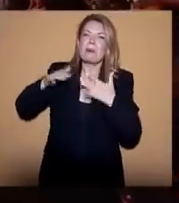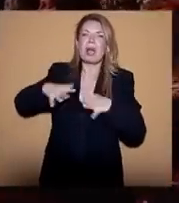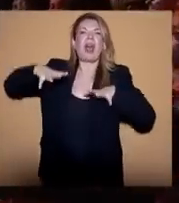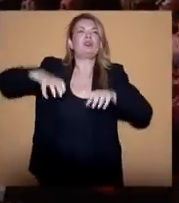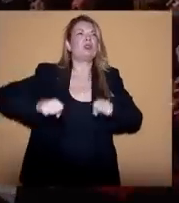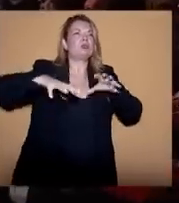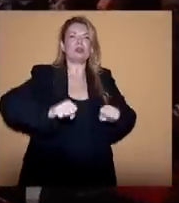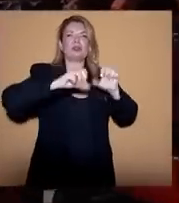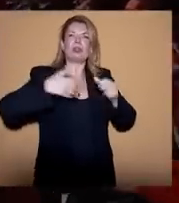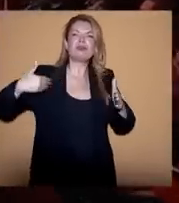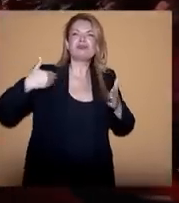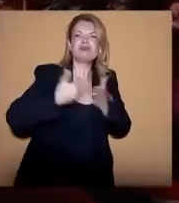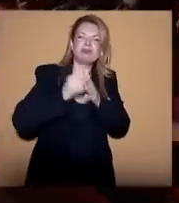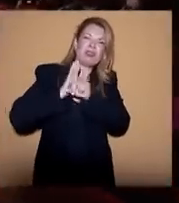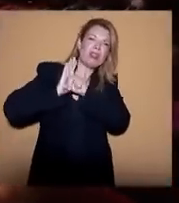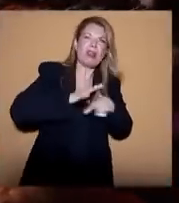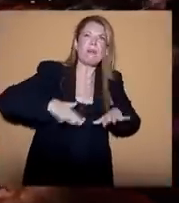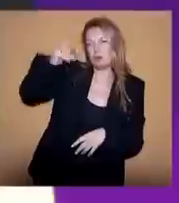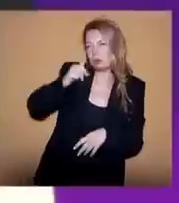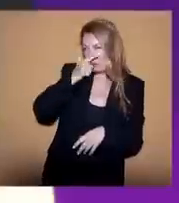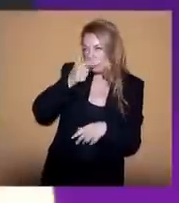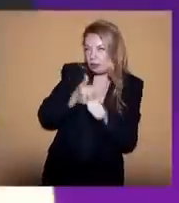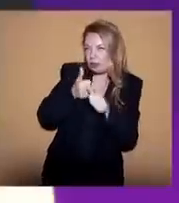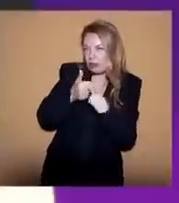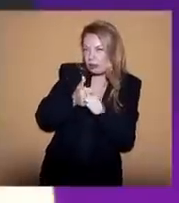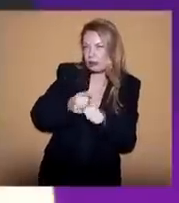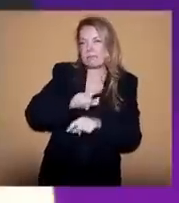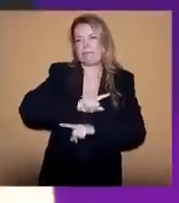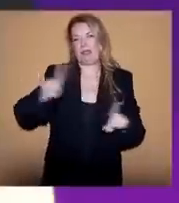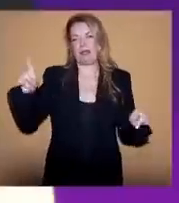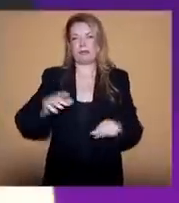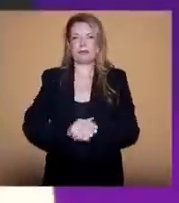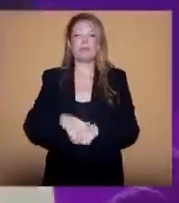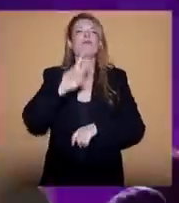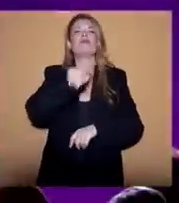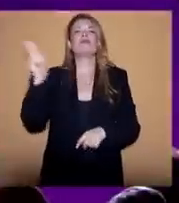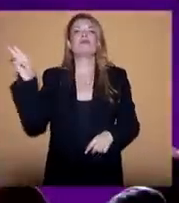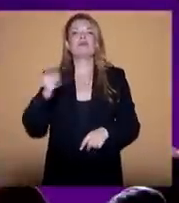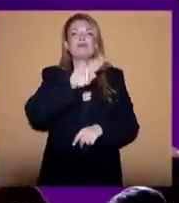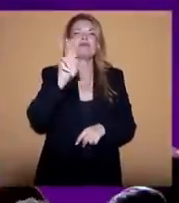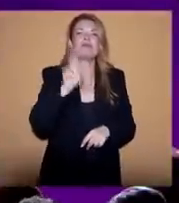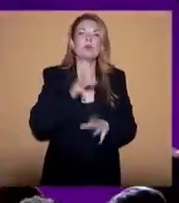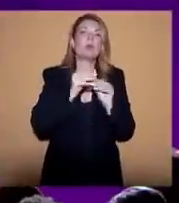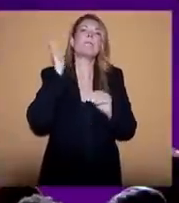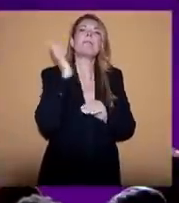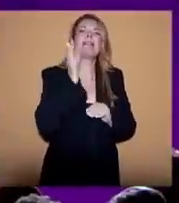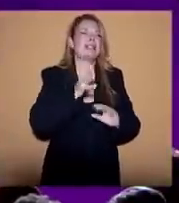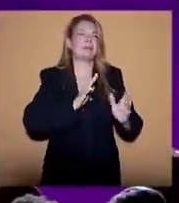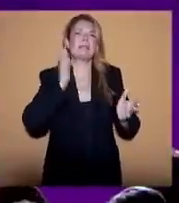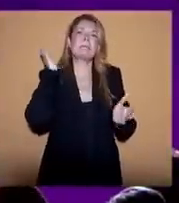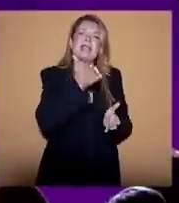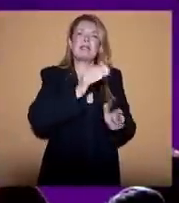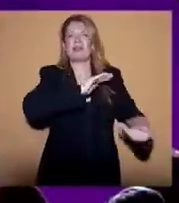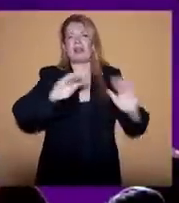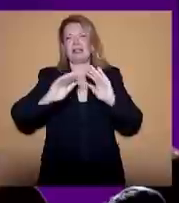εξουσίας, αυτή την κατάπτωση, την ηθική. Καταργούμε όλες τις ποινικές ασυλίες, διότι όλοι